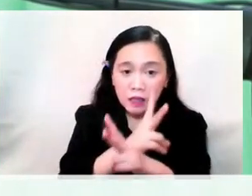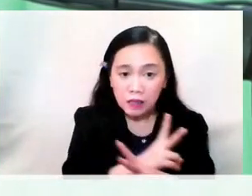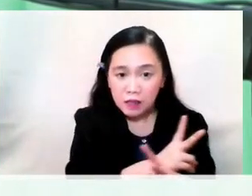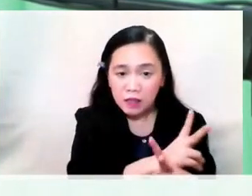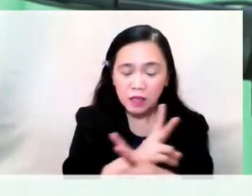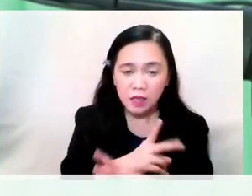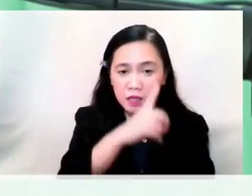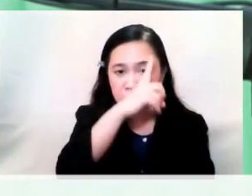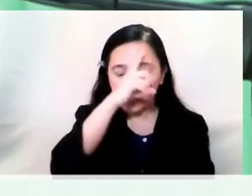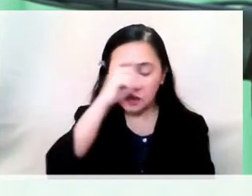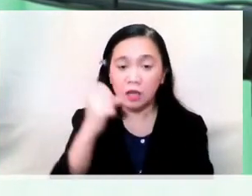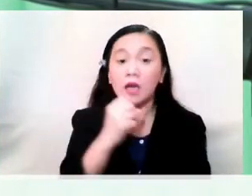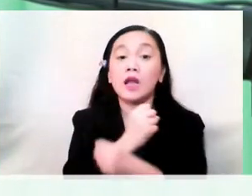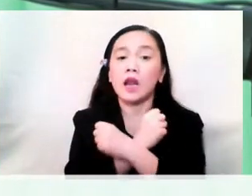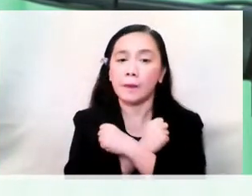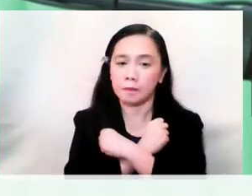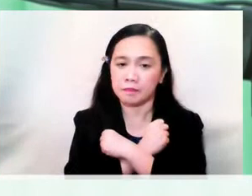us.